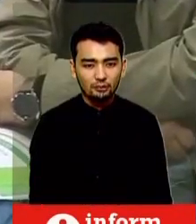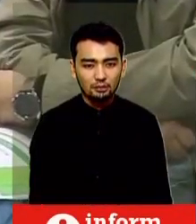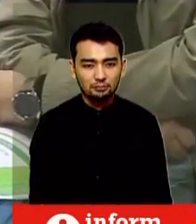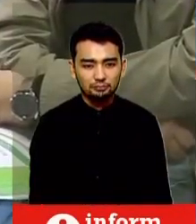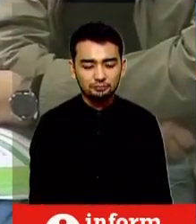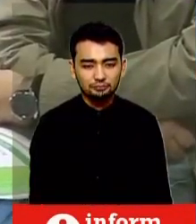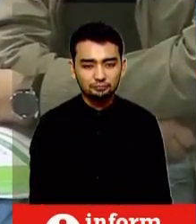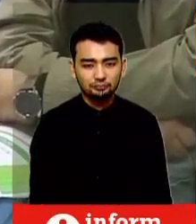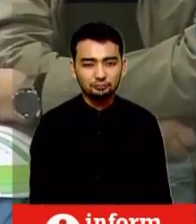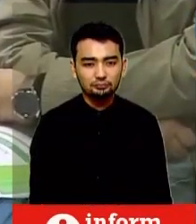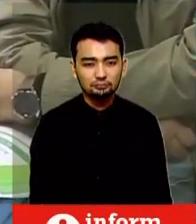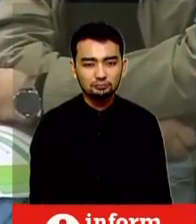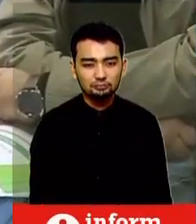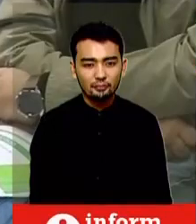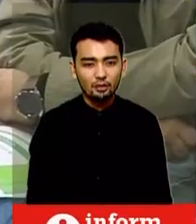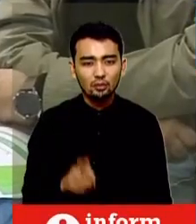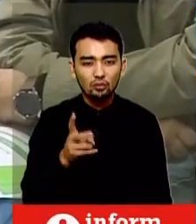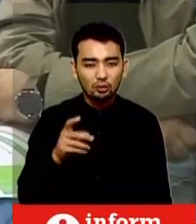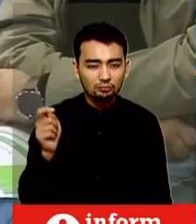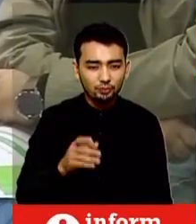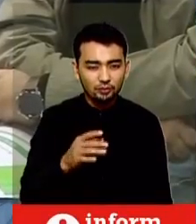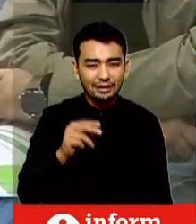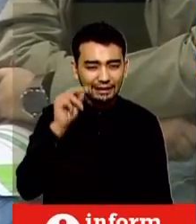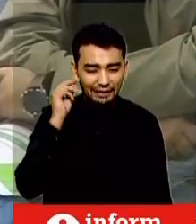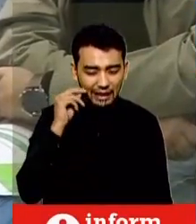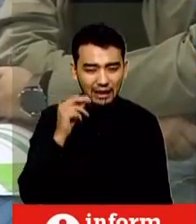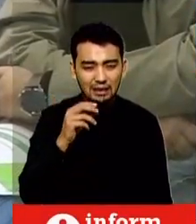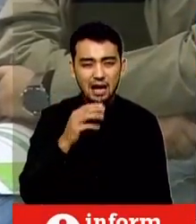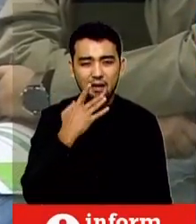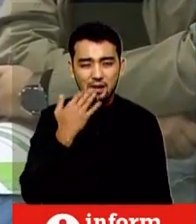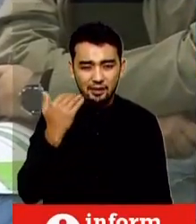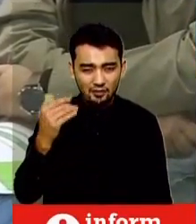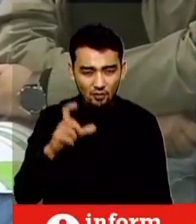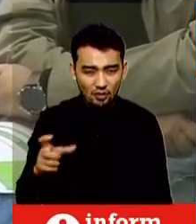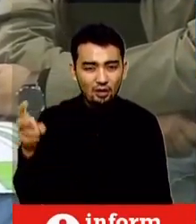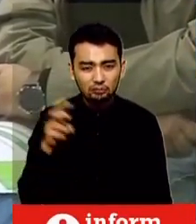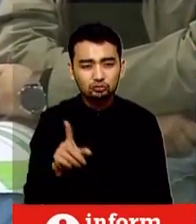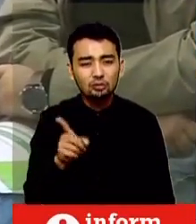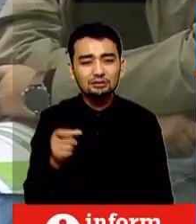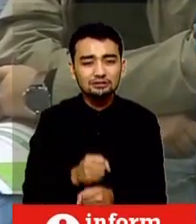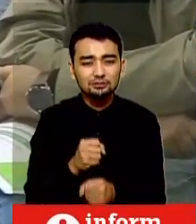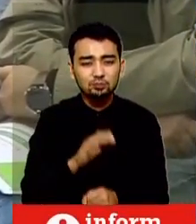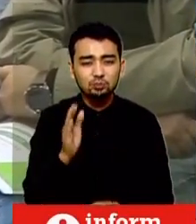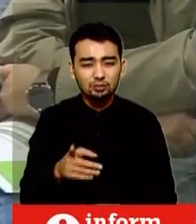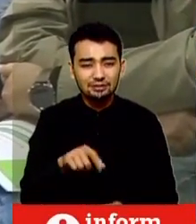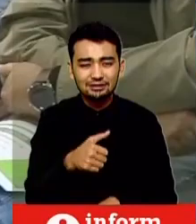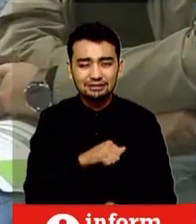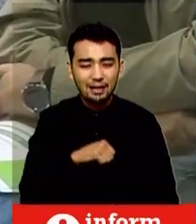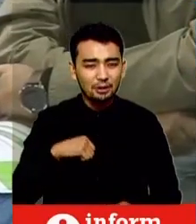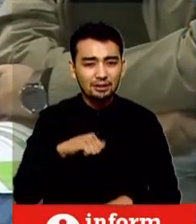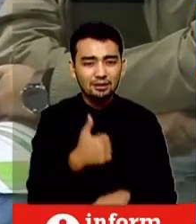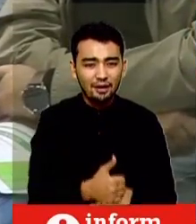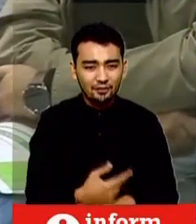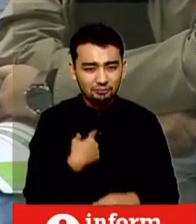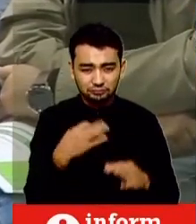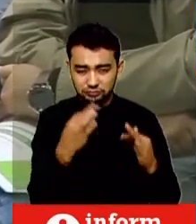Кто придет после вас? Кто? Китайцы придут, американцы придут, что они будут творить уже? Вот самое главное, чтобы вас не